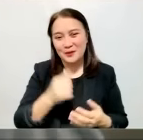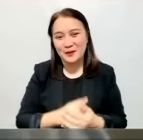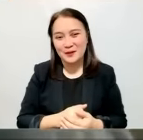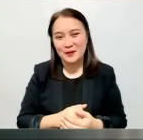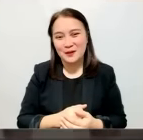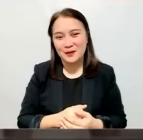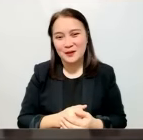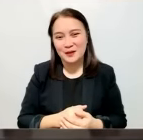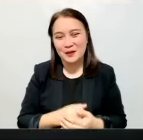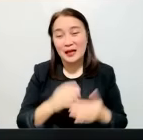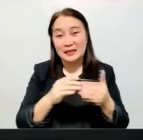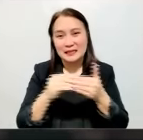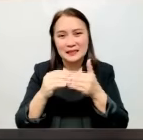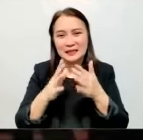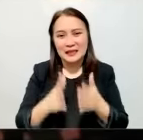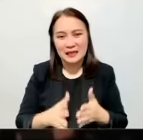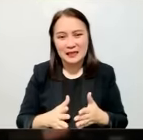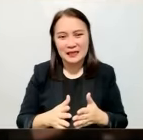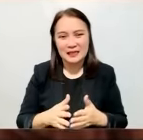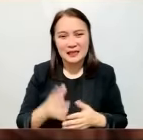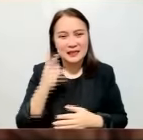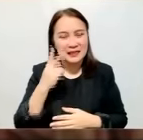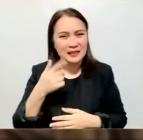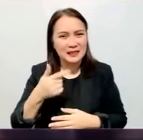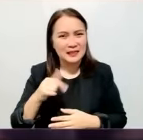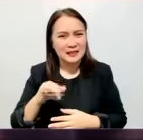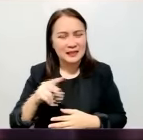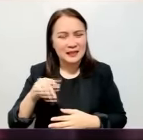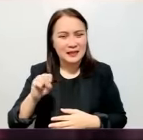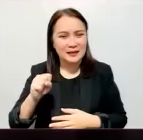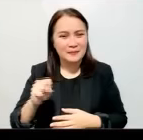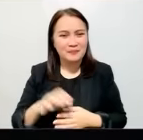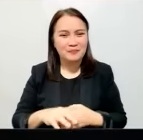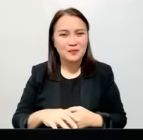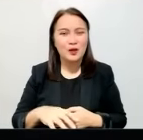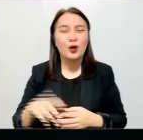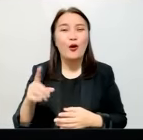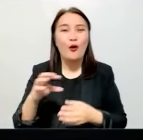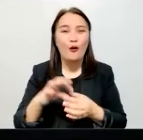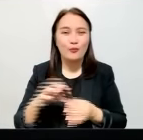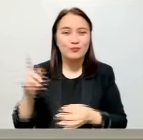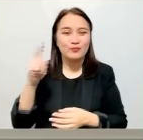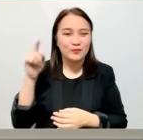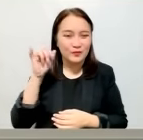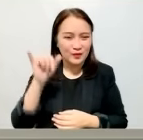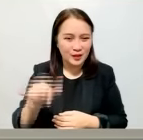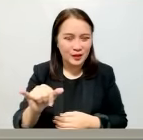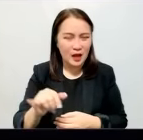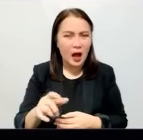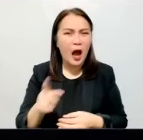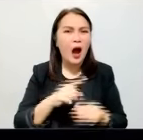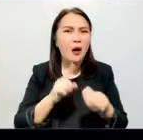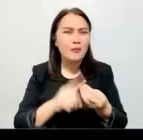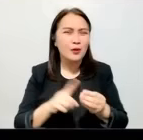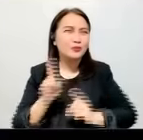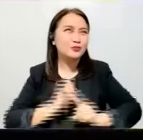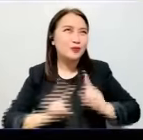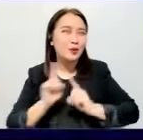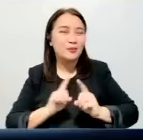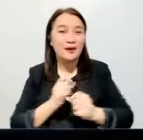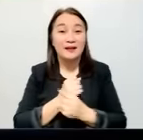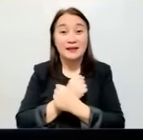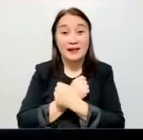Glimpse of Forever. Kasama niya rito sina Jasmine Curtis-Smith at Jerome Ponce. Tungkol ito sa drama, love, at